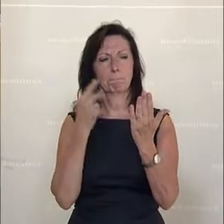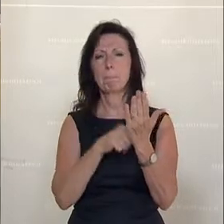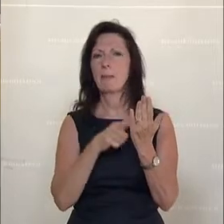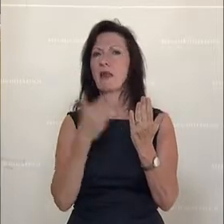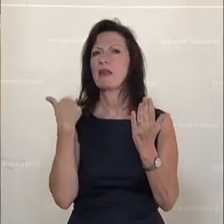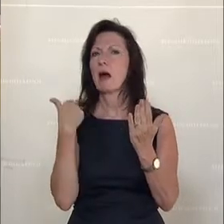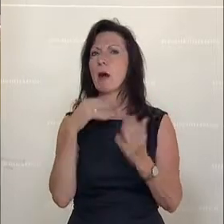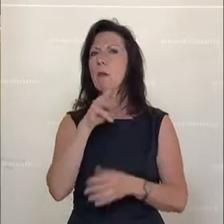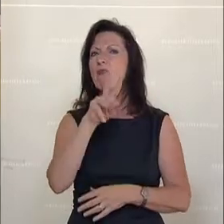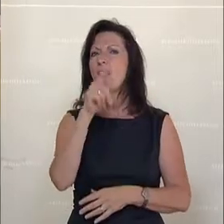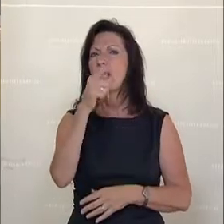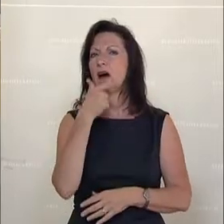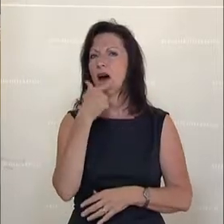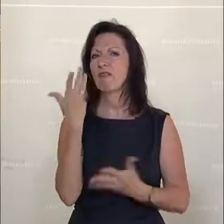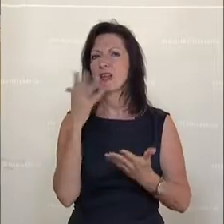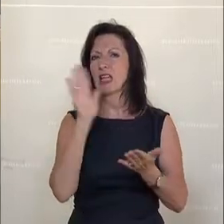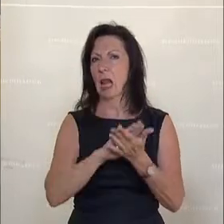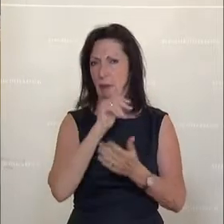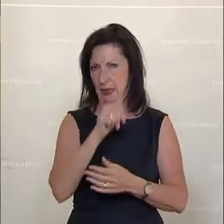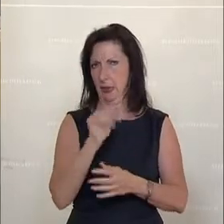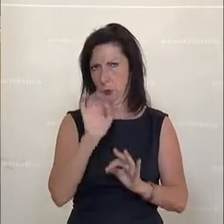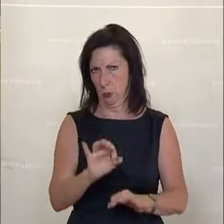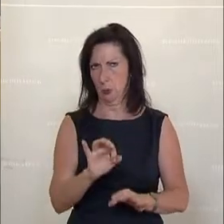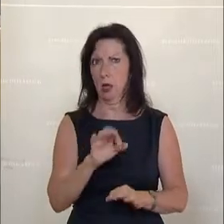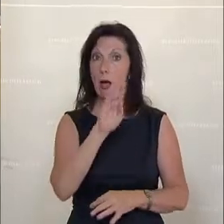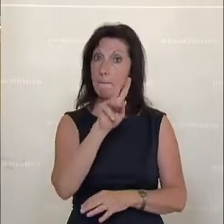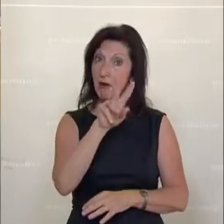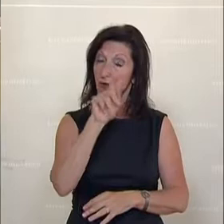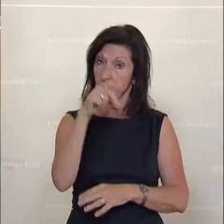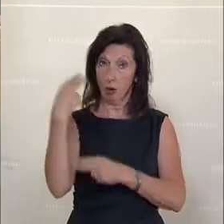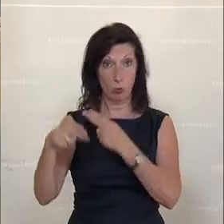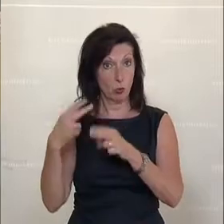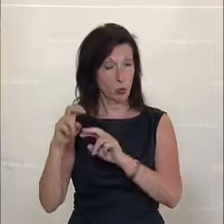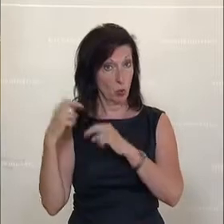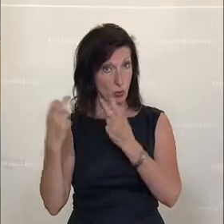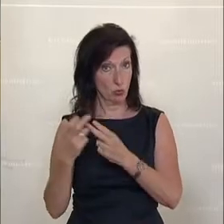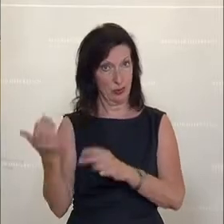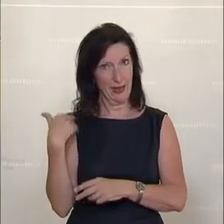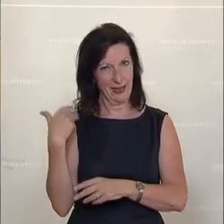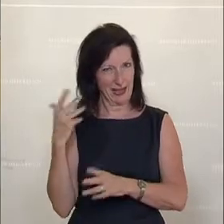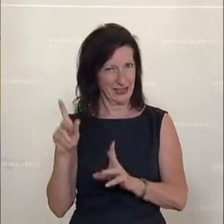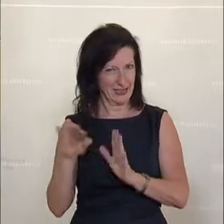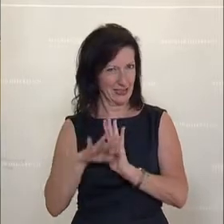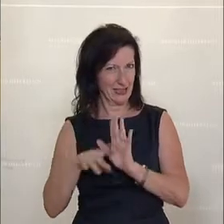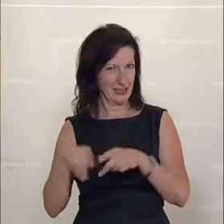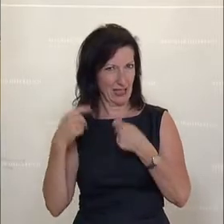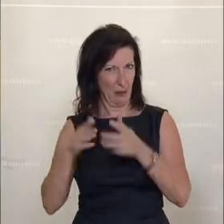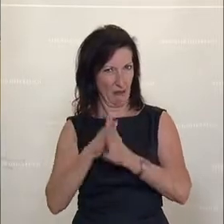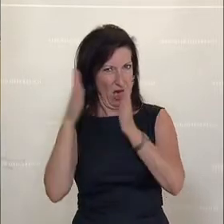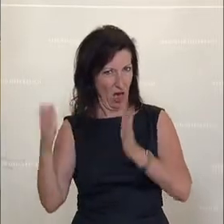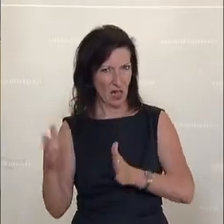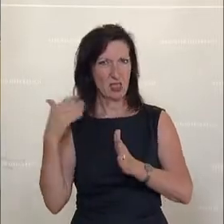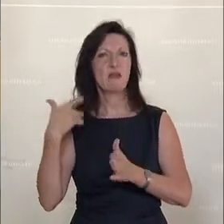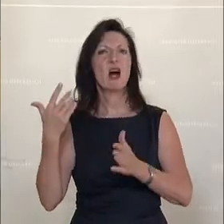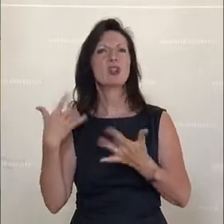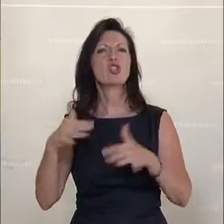bvdw als mitglied des untersuchungsausschusses in der letzten gesetzgebungsperiode war relativ rasch klar